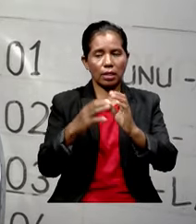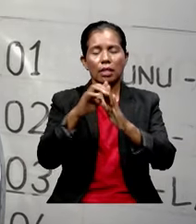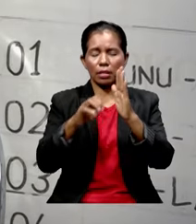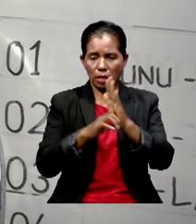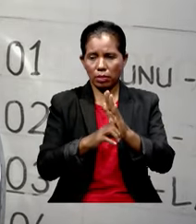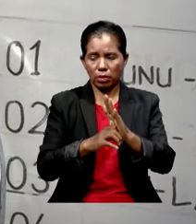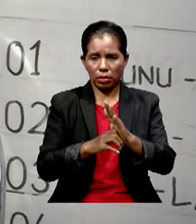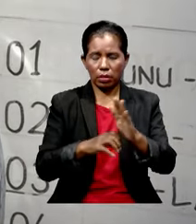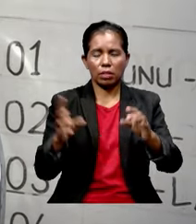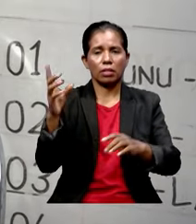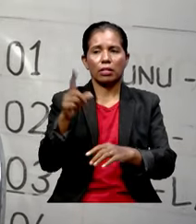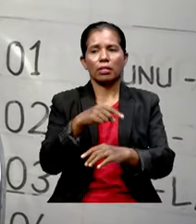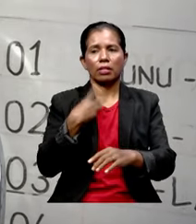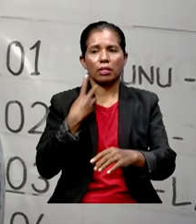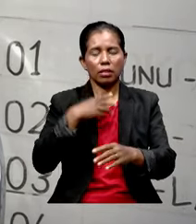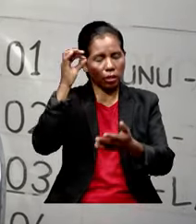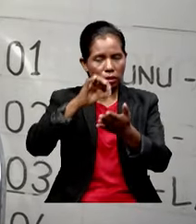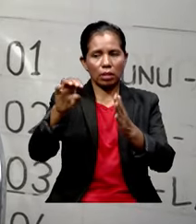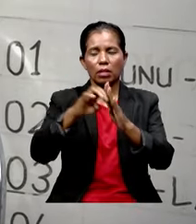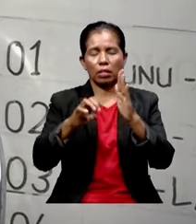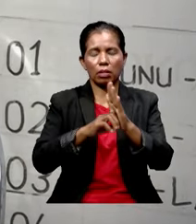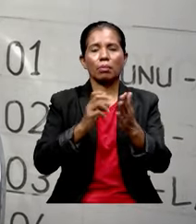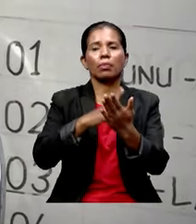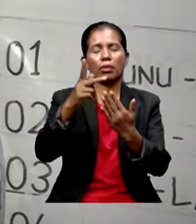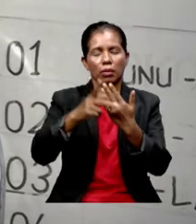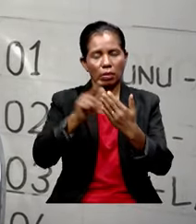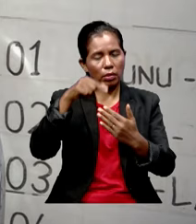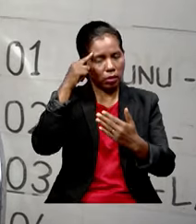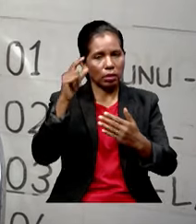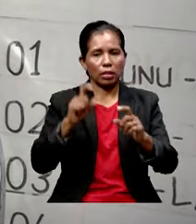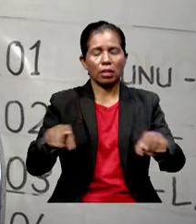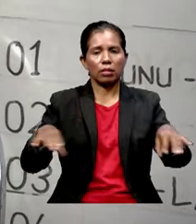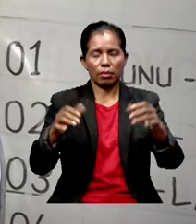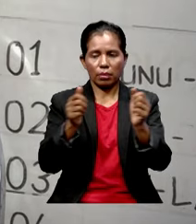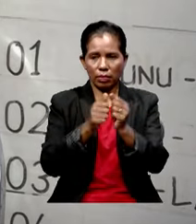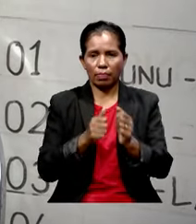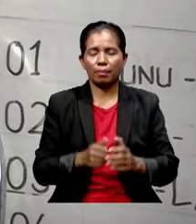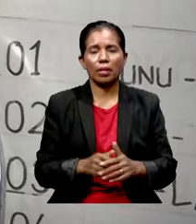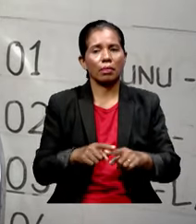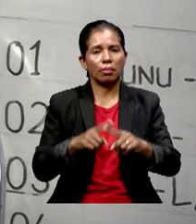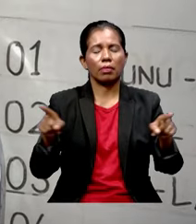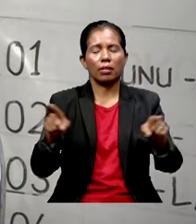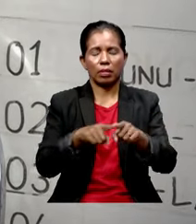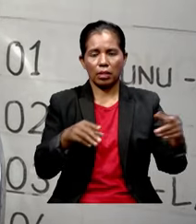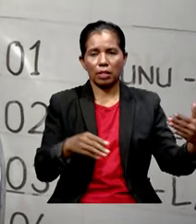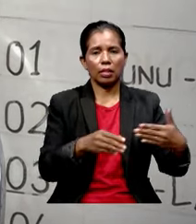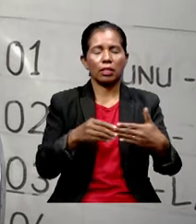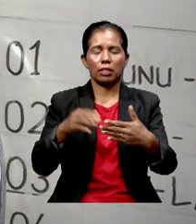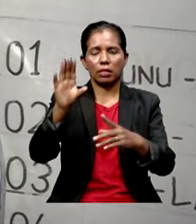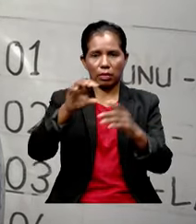det. Ita ne sekre star tung o programa governo ini ita teng kopera ita ne. Ma be hanesang liderang sa